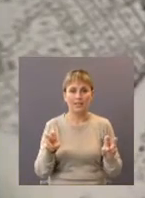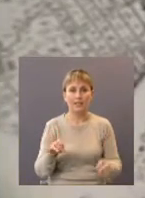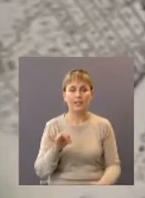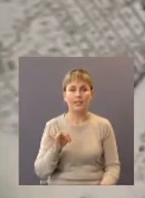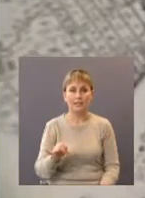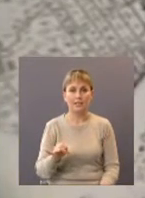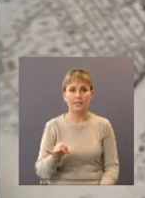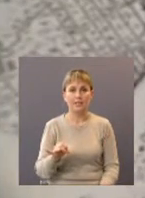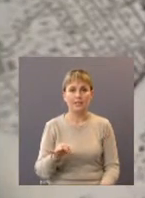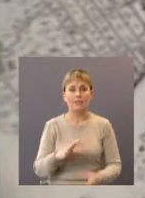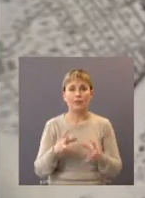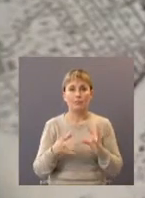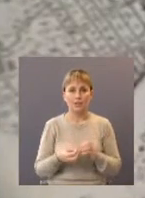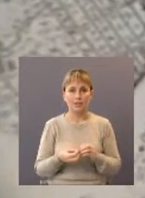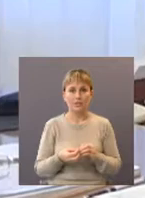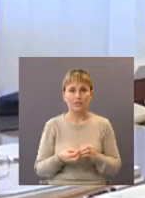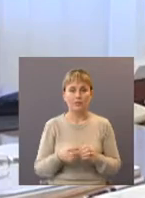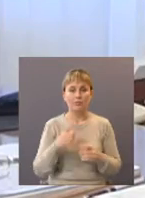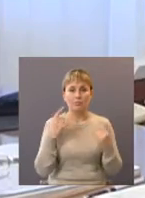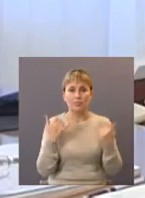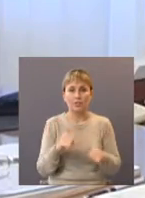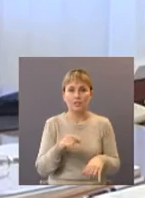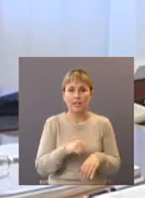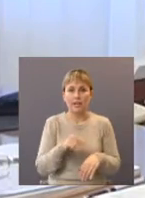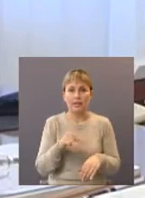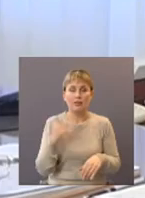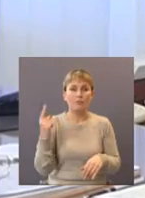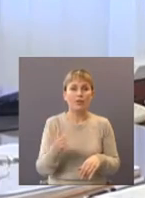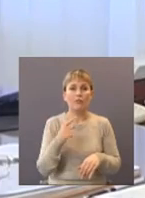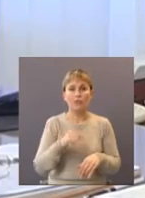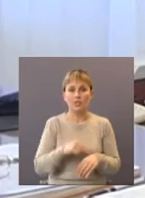что Петербург находился на окраине государства,